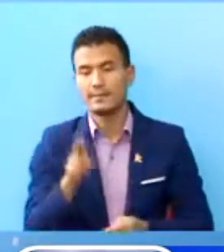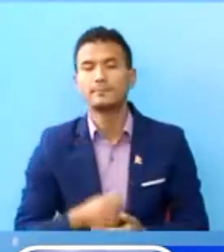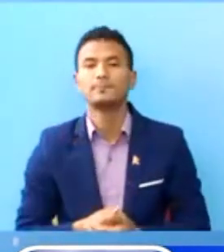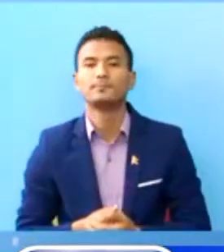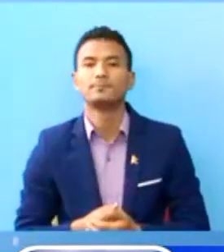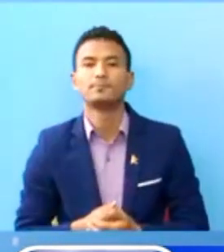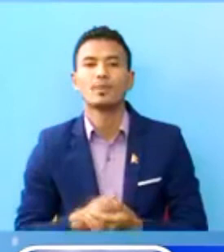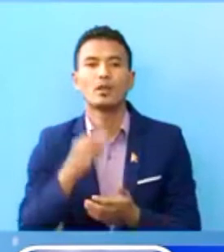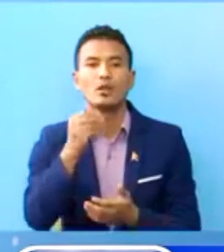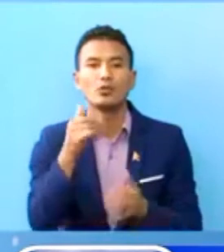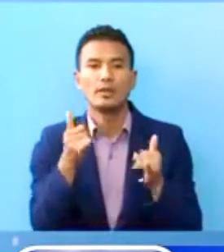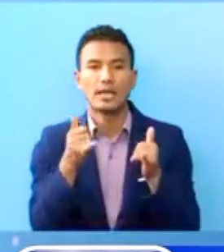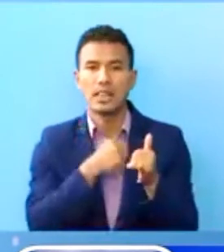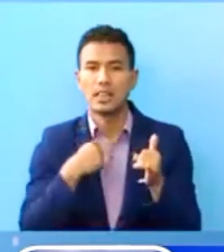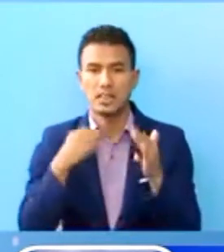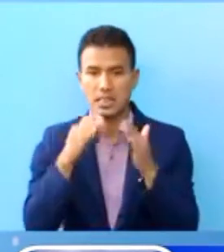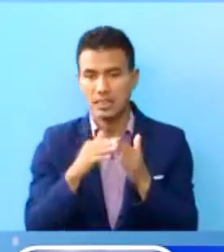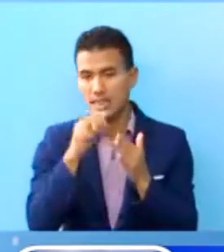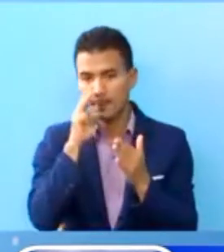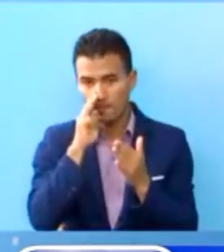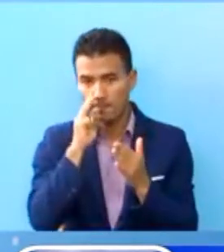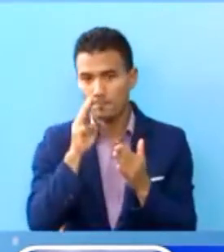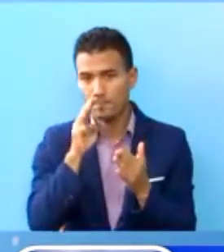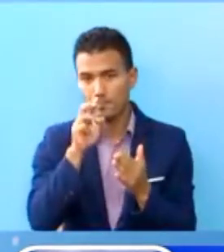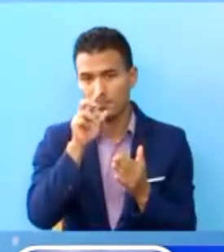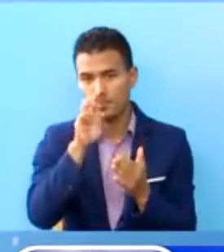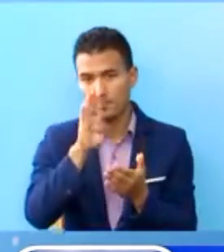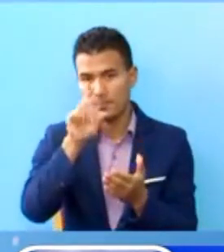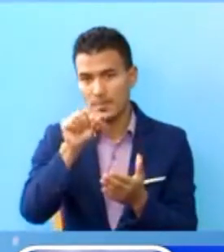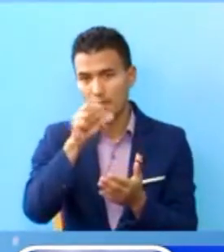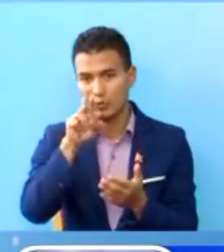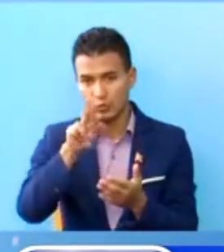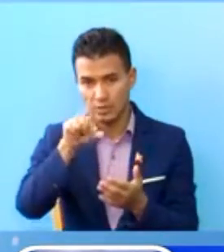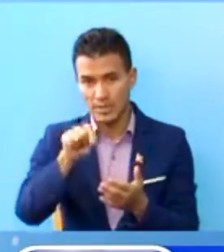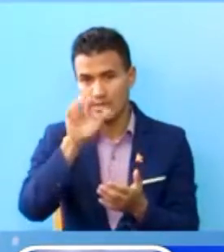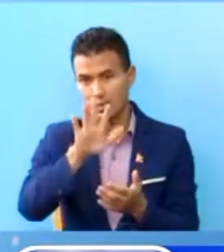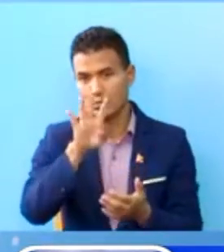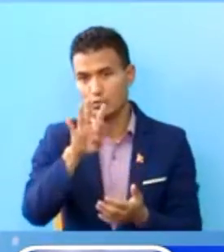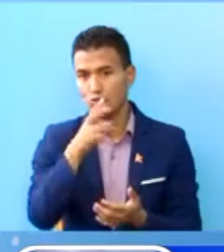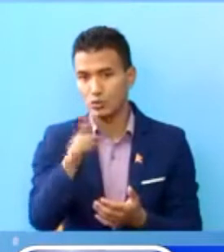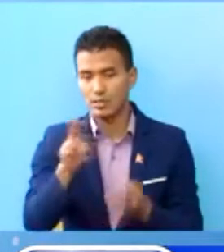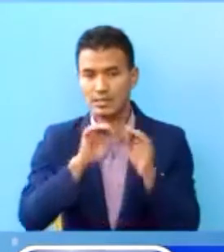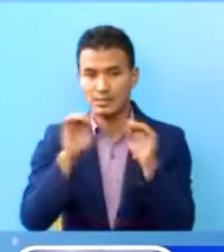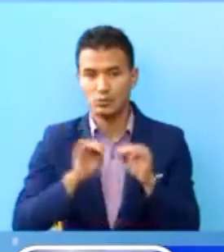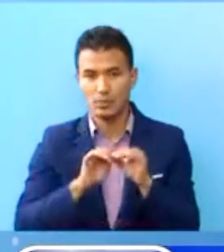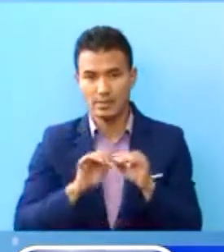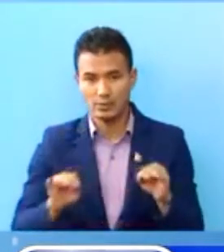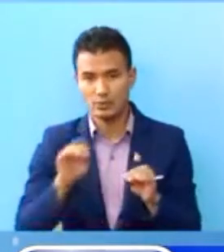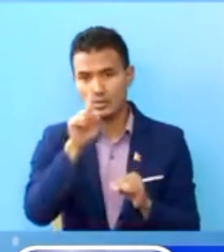हुनुहुन्छ। धुलिखेल अस्पताल धुलिखेल प्रयोगशालामा बाजुराका 54 जना,